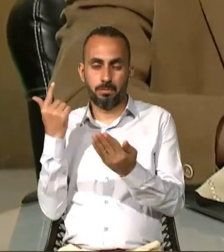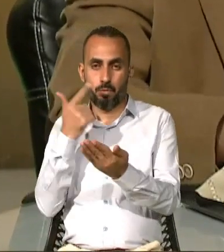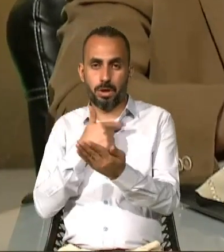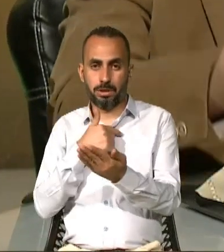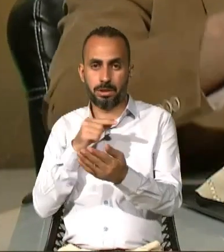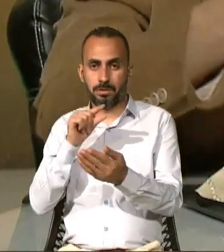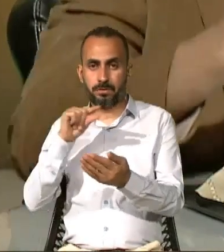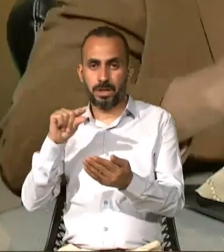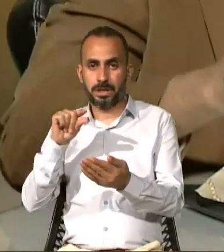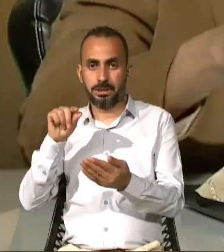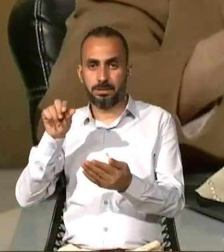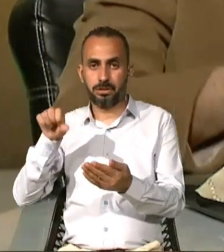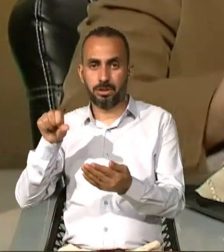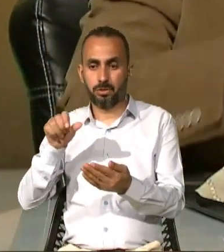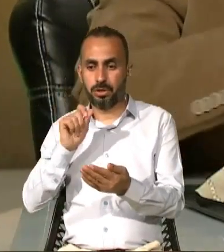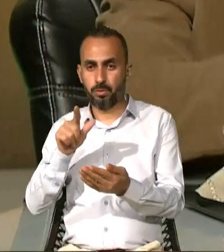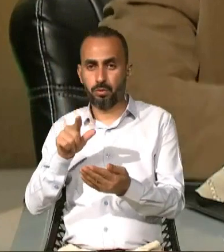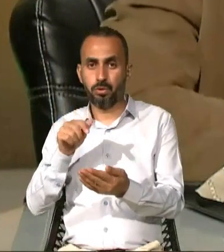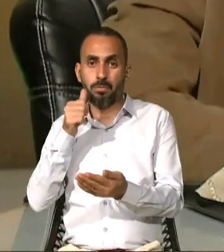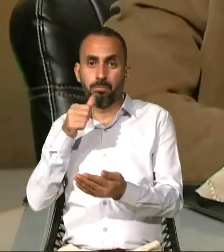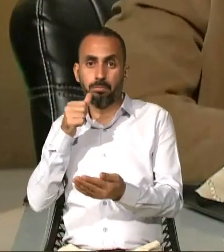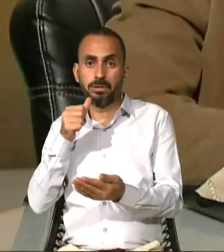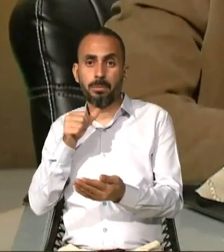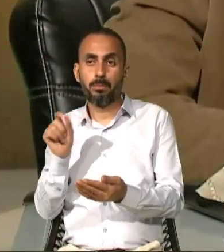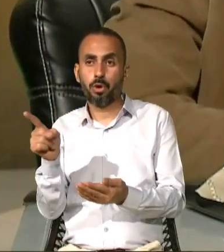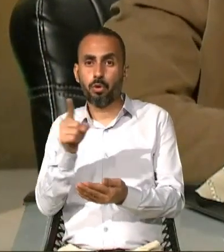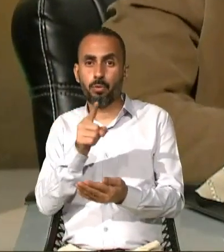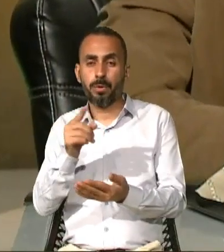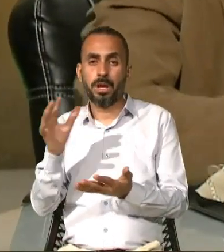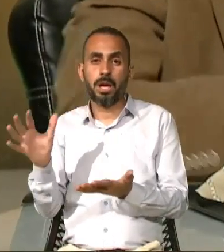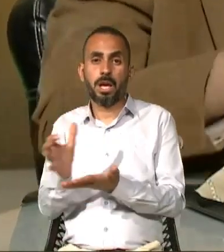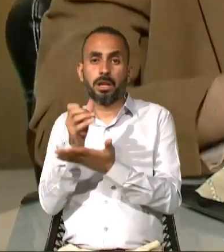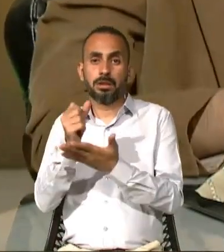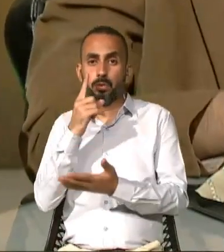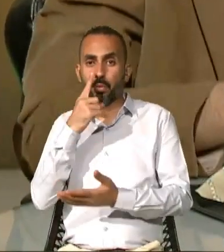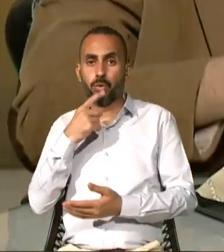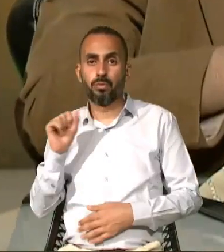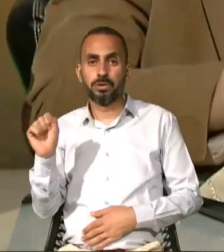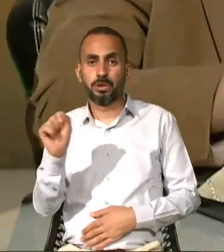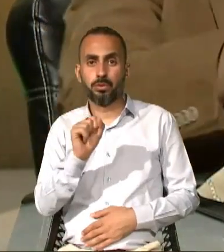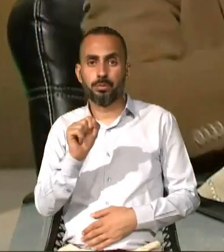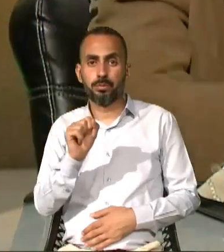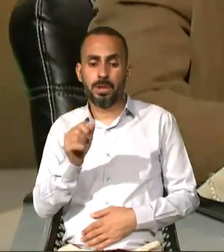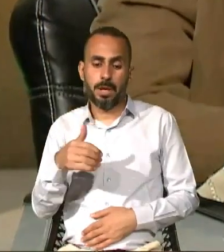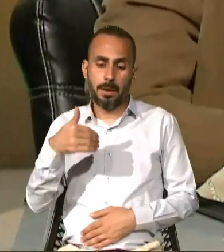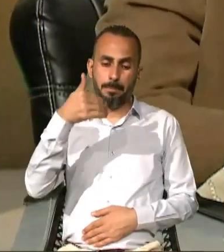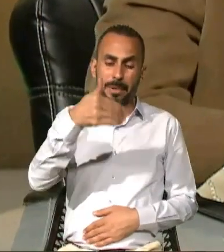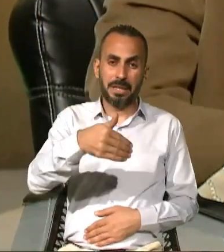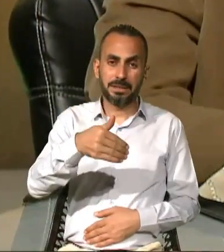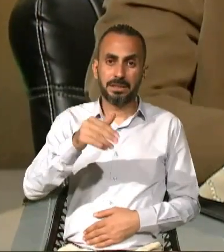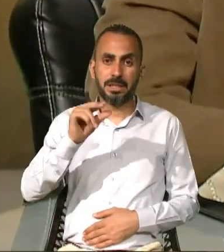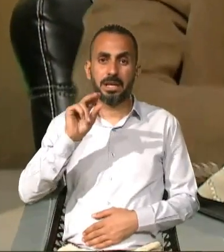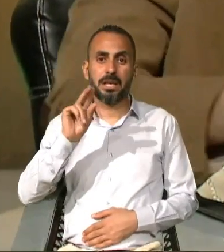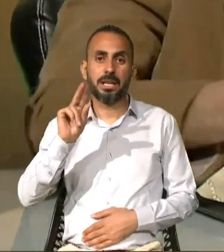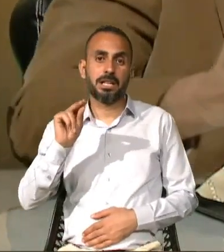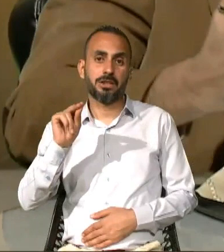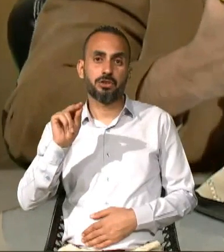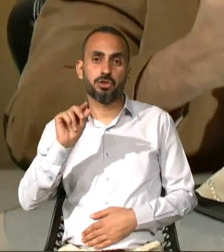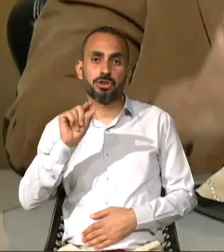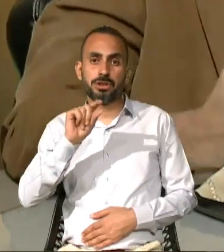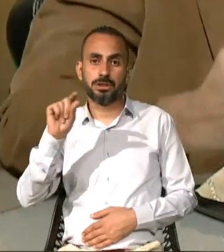راح جايلنا في عدد 28 اللي فيه موضوع الحلقة وقال انت بتصبر لأنه فيه تشجيع